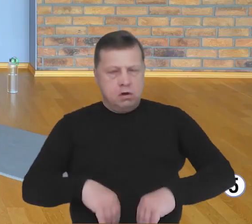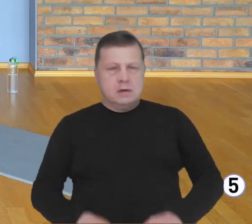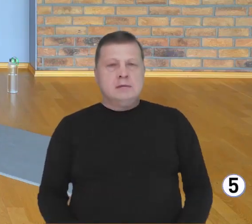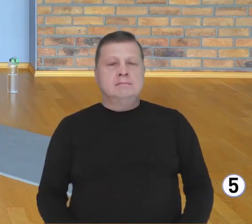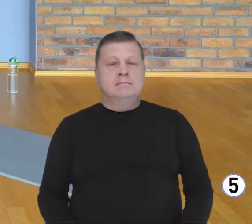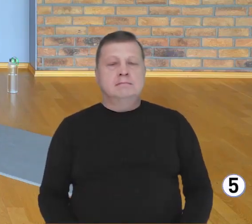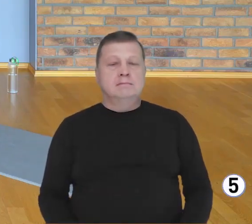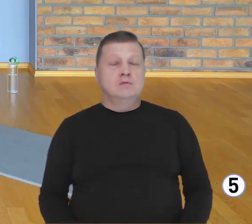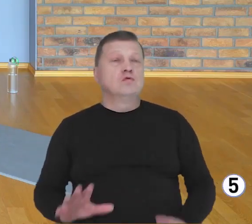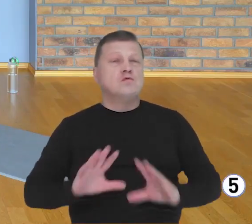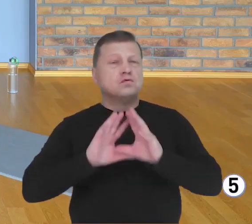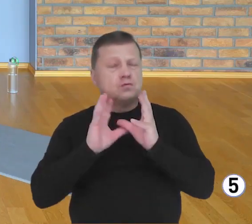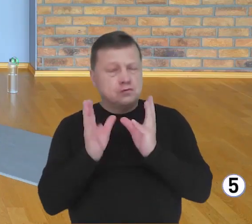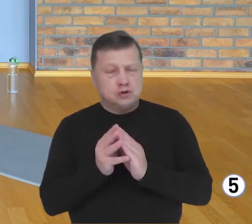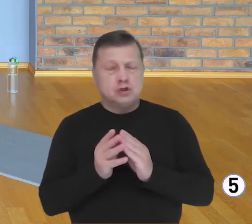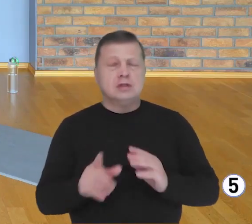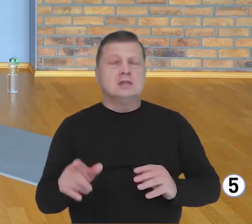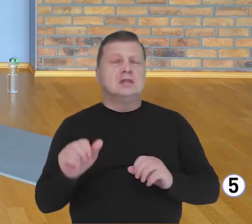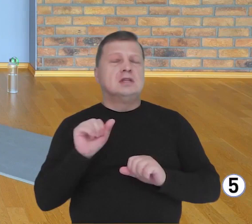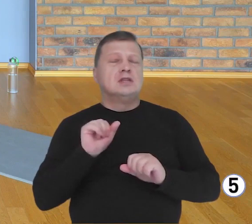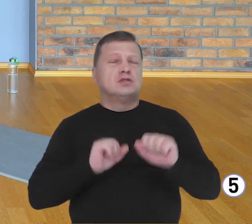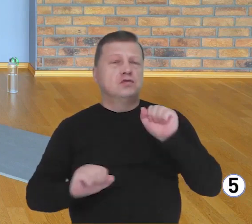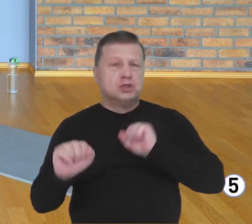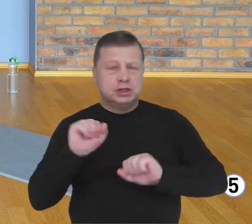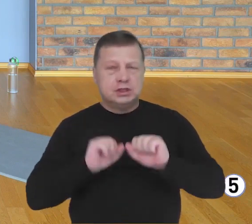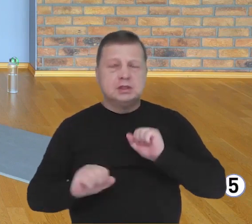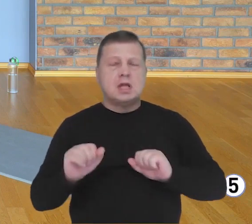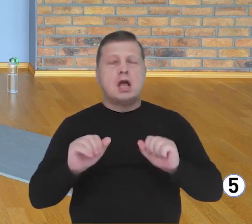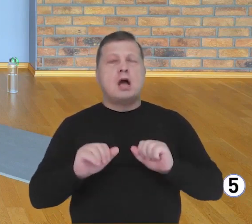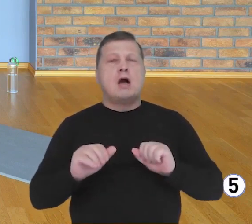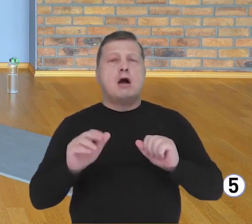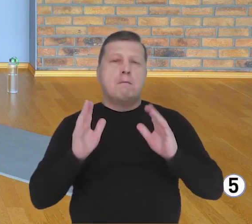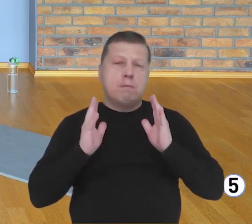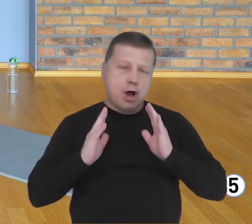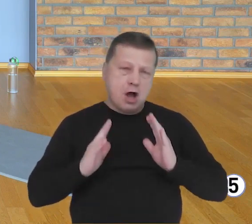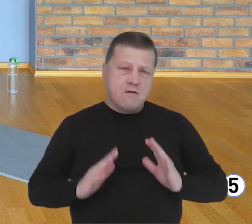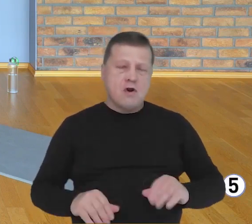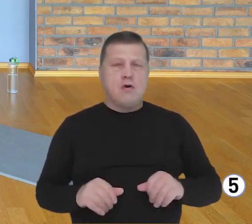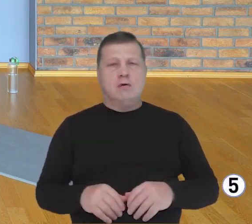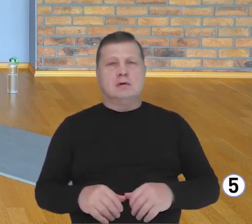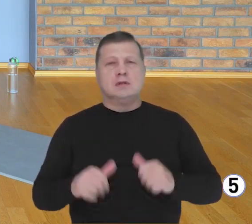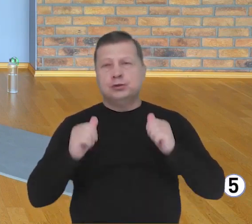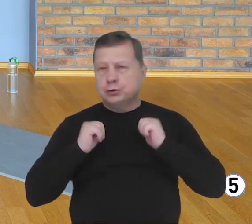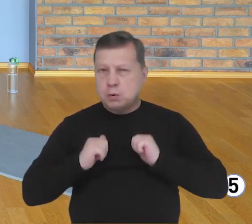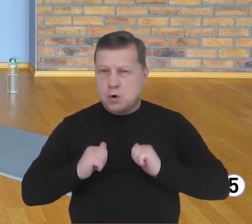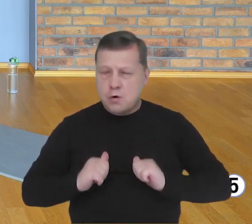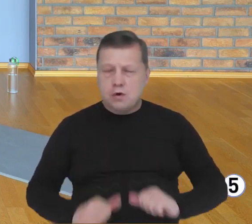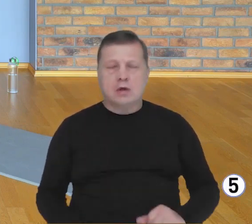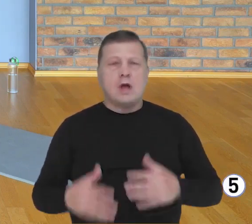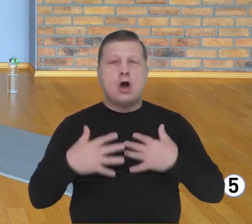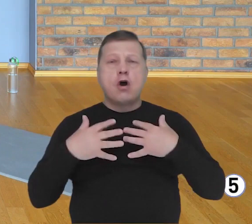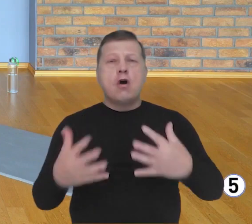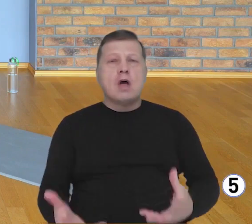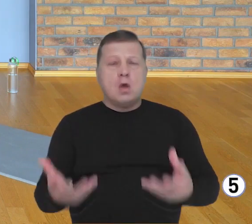Oddychamy głęboko. Wszystkie te ćwiczenia wykonujemy w tempie powolnym, spokojnie.